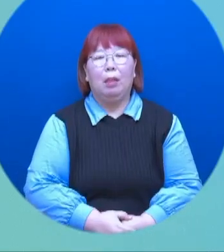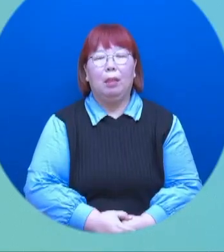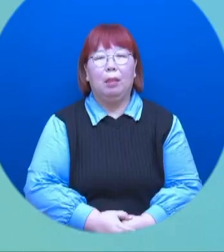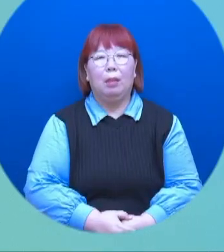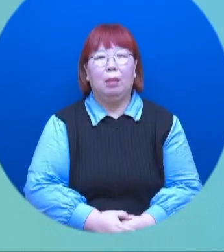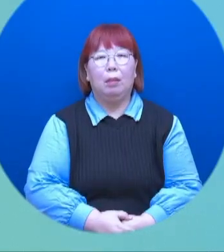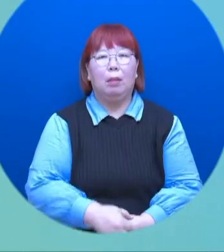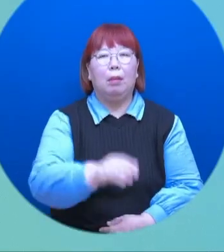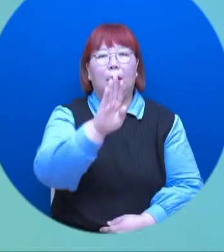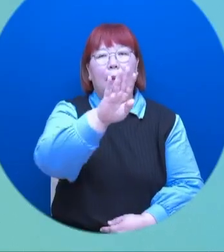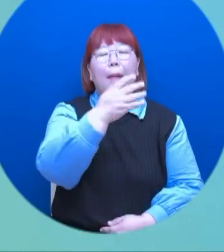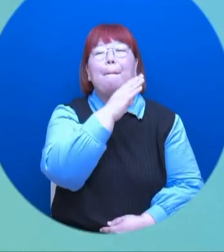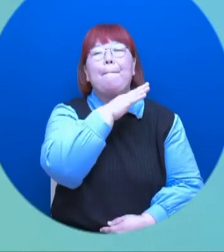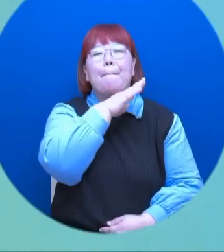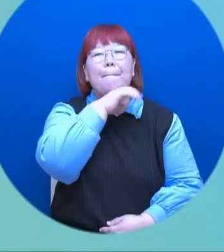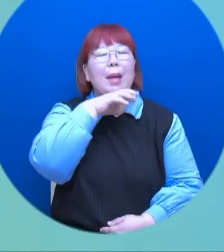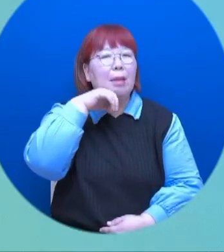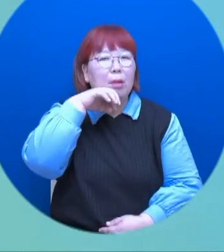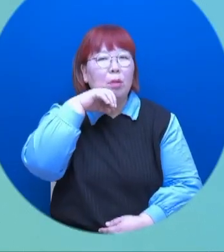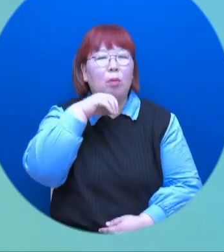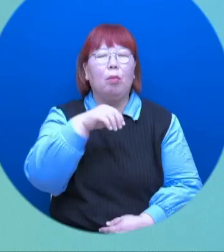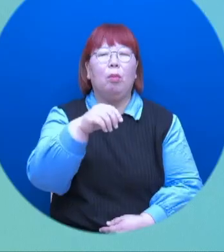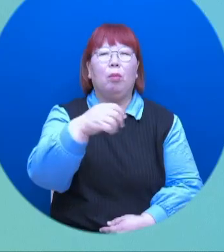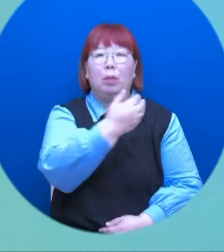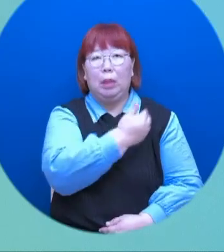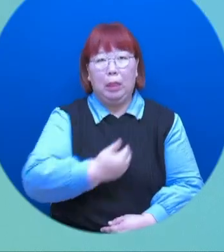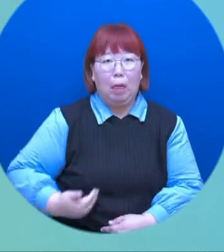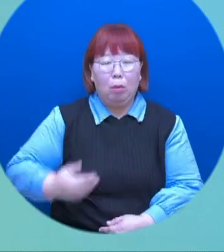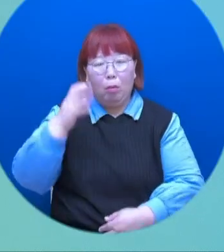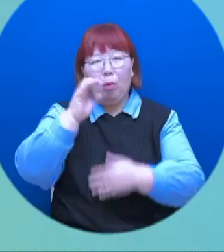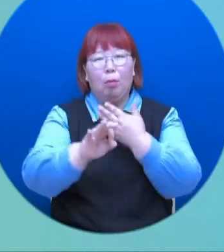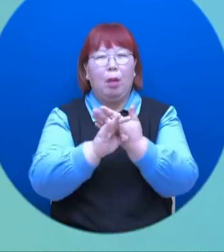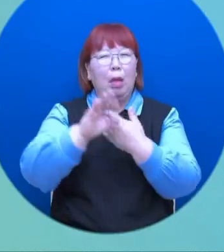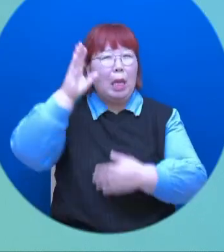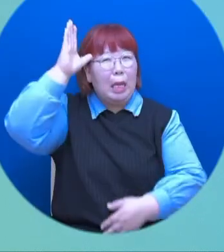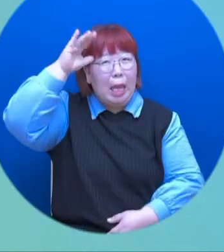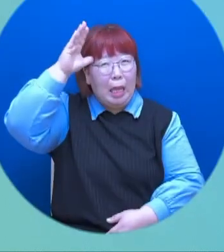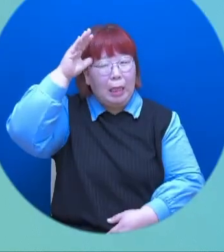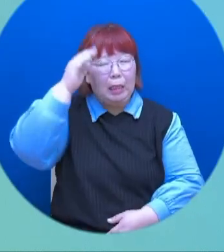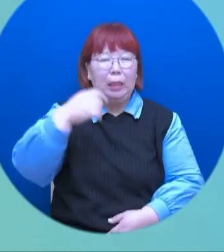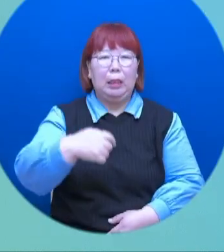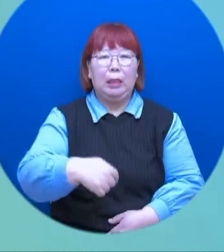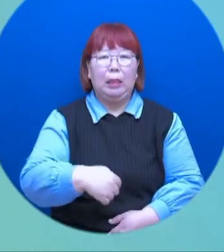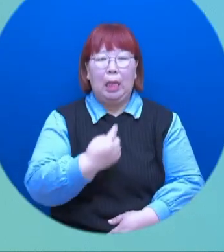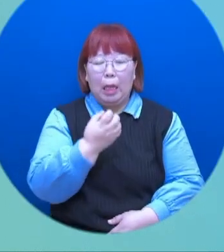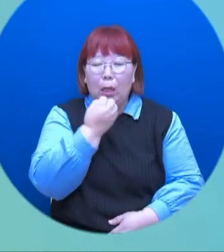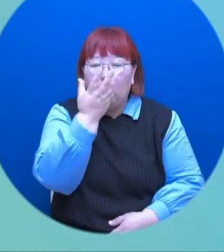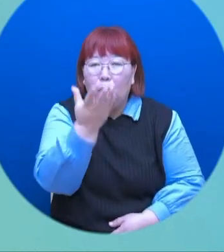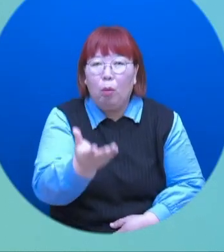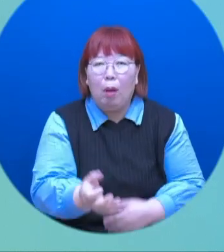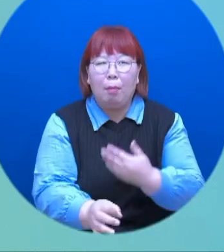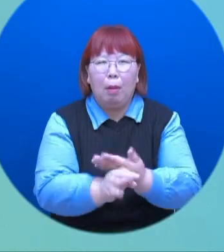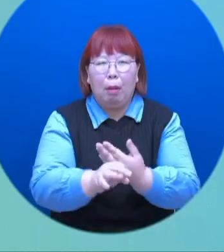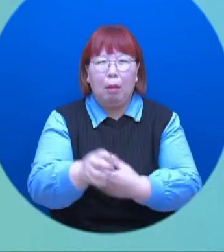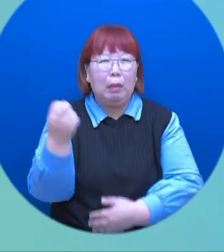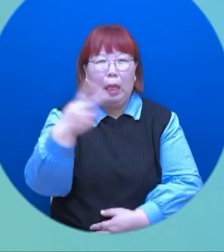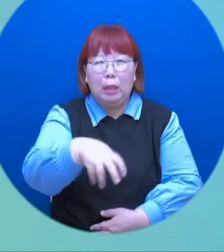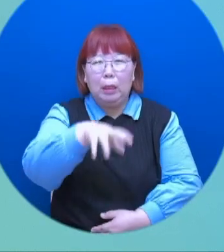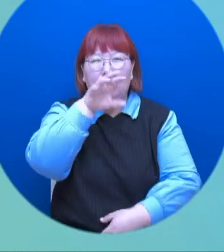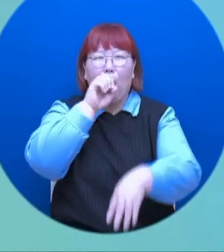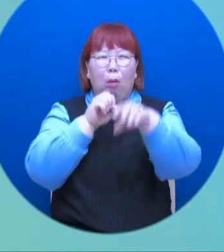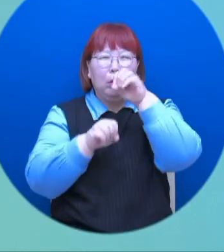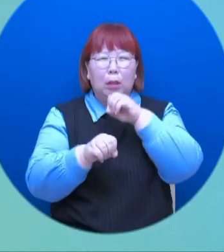동시에 베드로 사도 같은 경우는 개는 자기가 토한 것을 도로 먹는